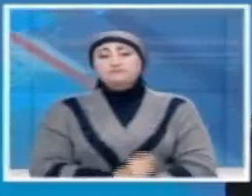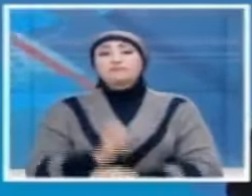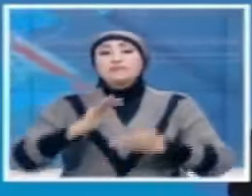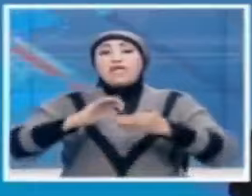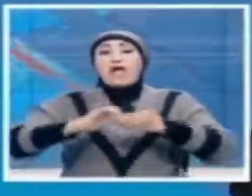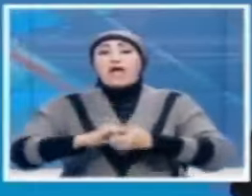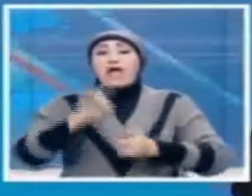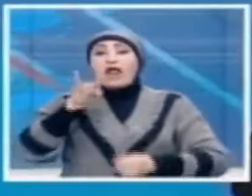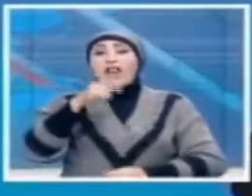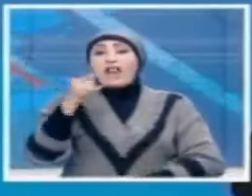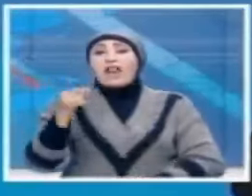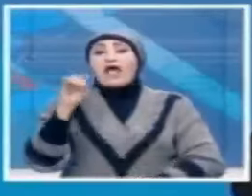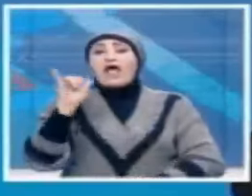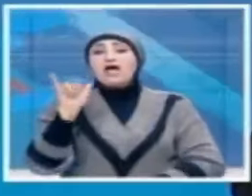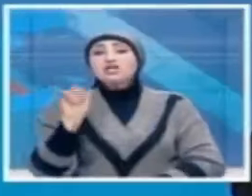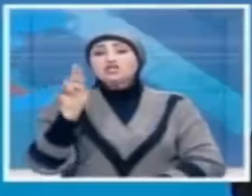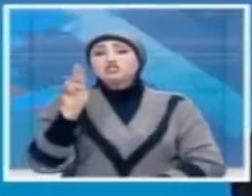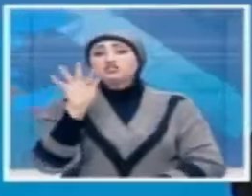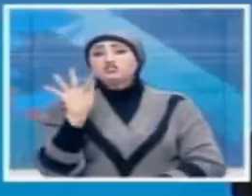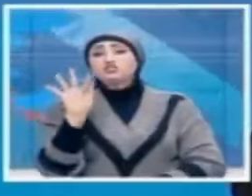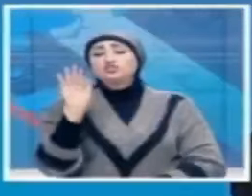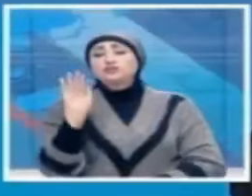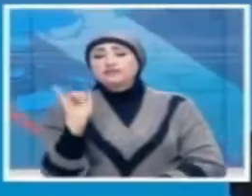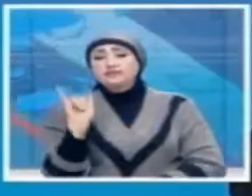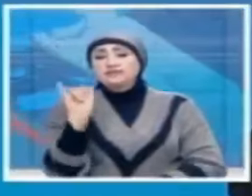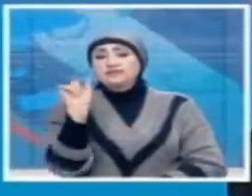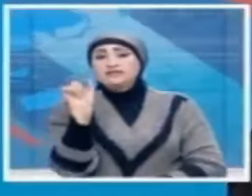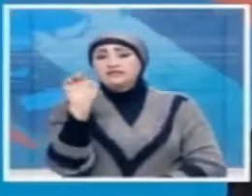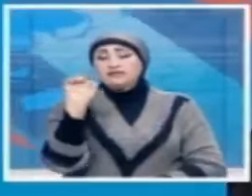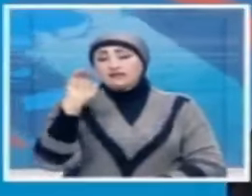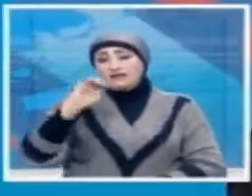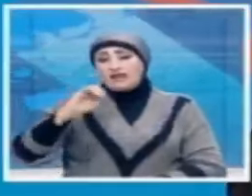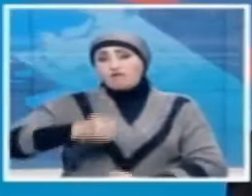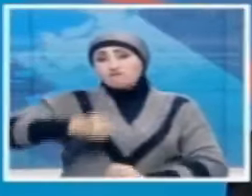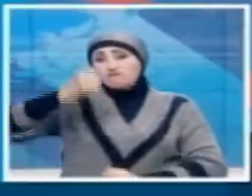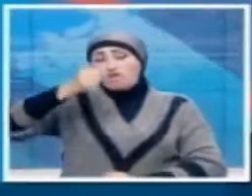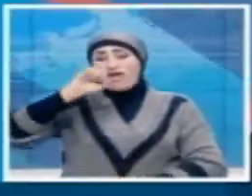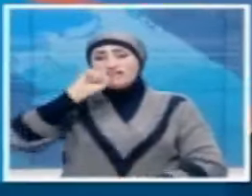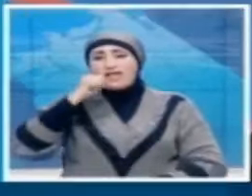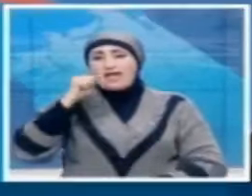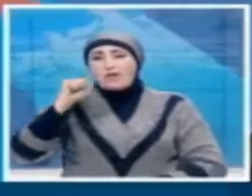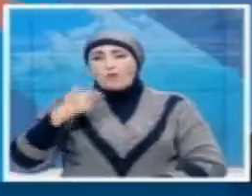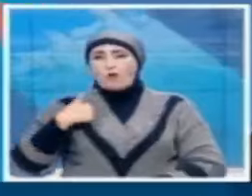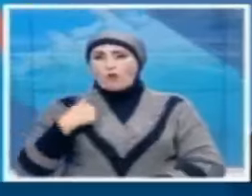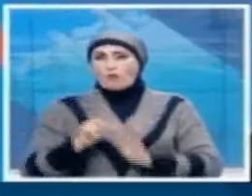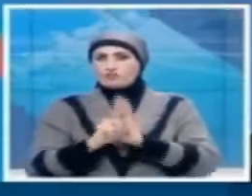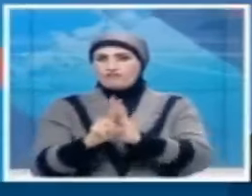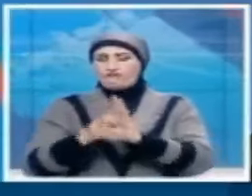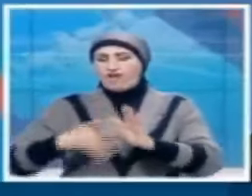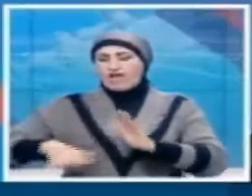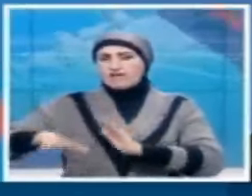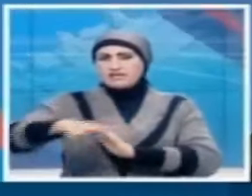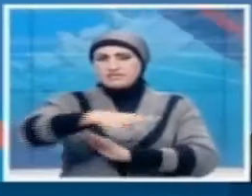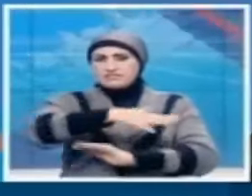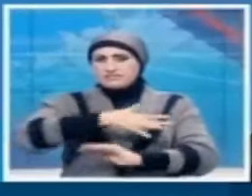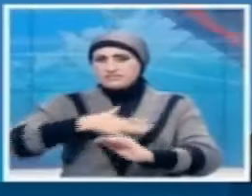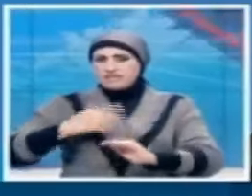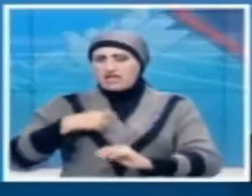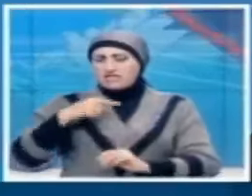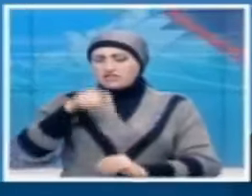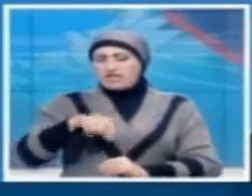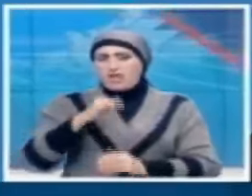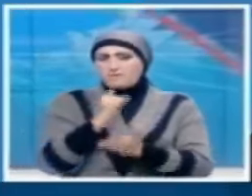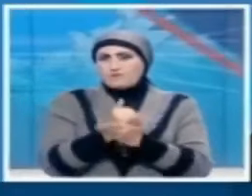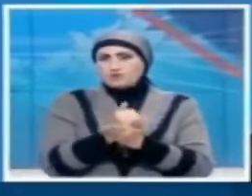تعهد لاي تشينغ تي الفائز بانتخابات تايوان الرئاسية بالدفاع عن الجزيرة التي تتمتع بالحكم الذاتي